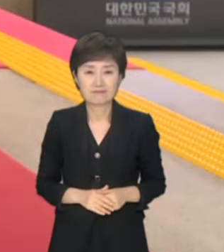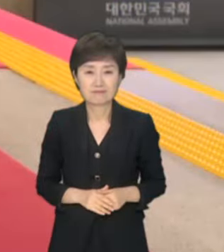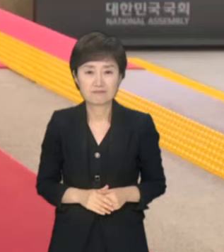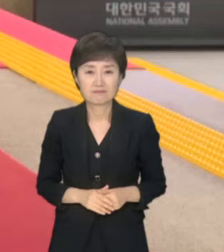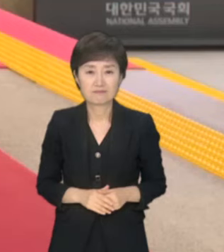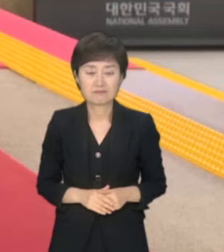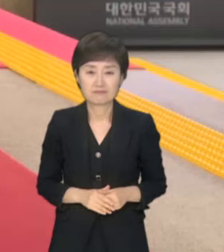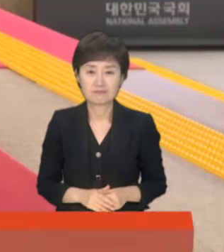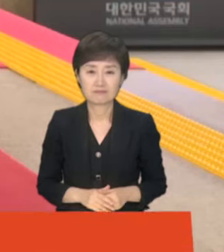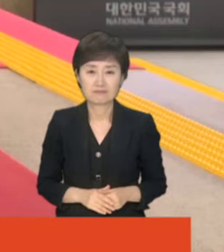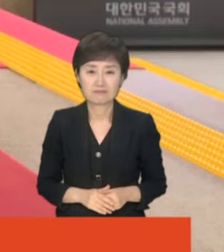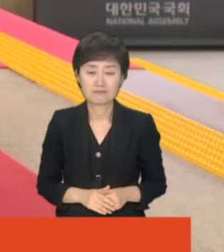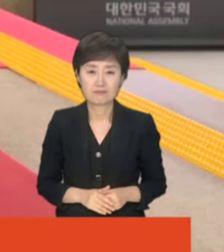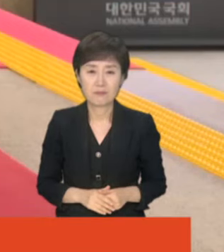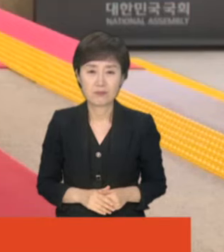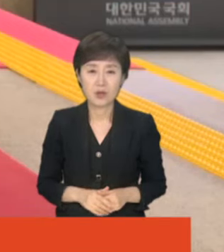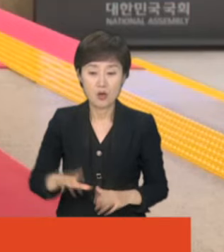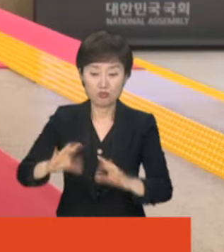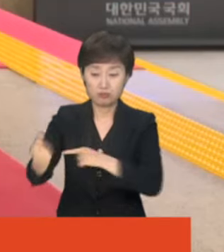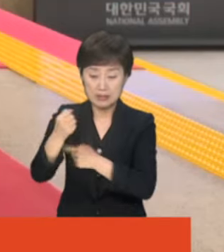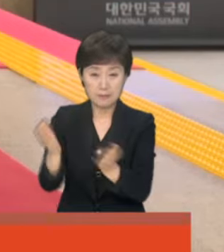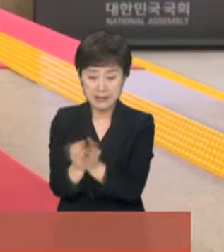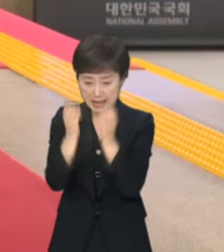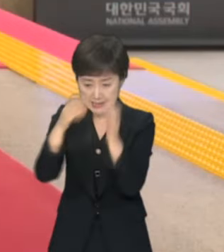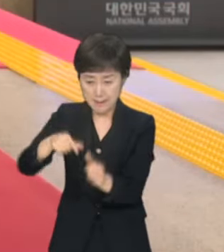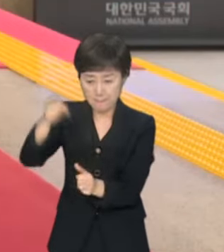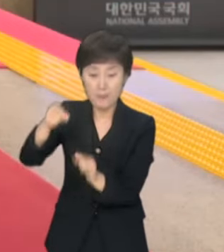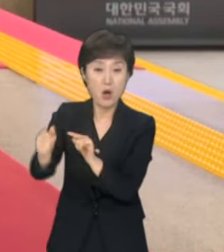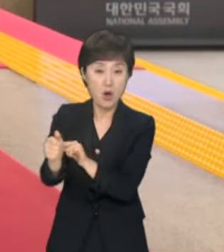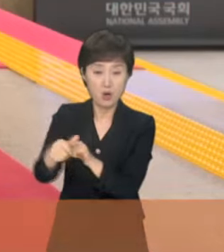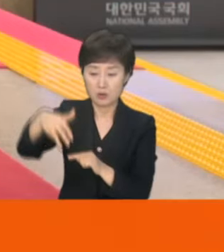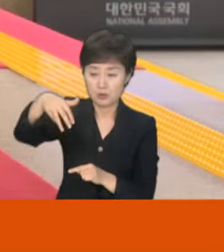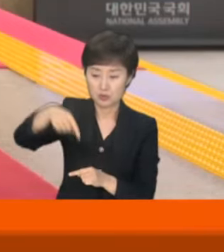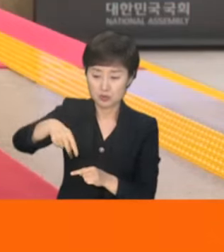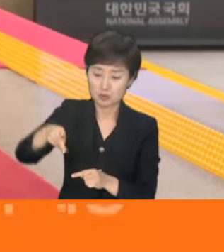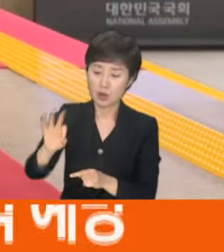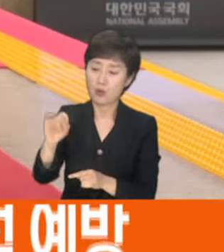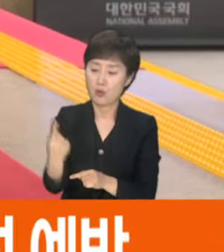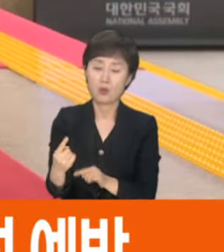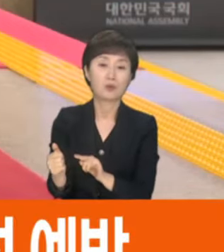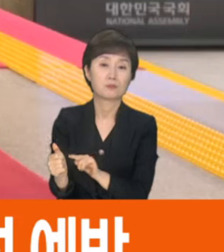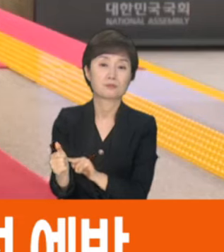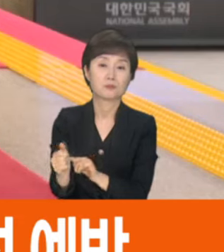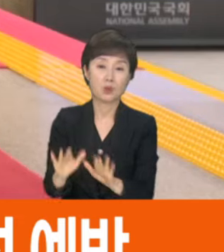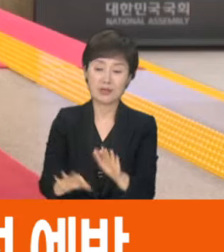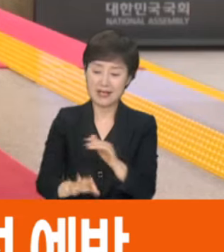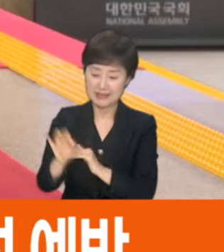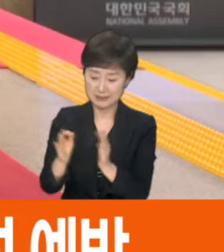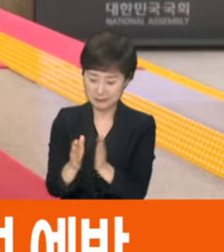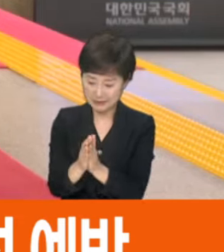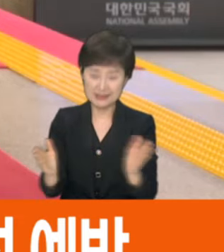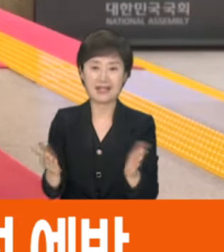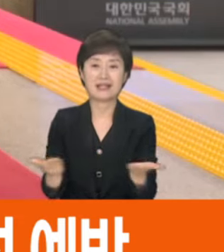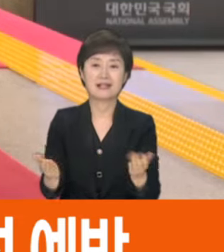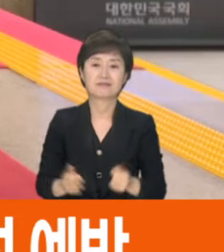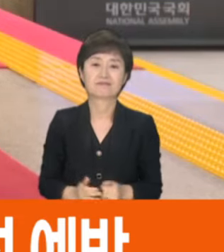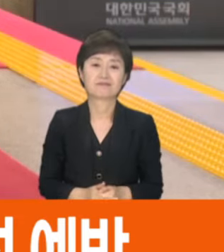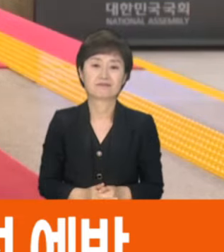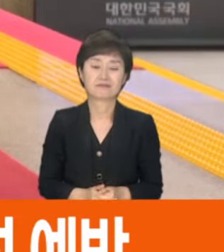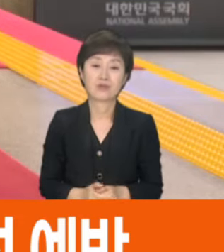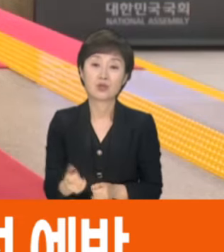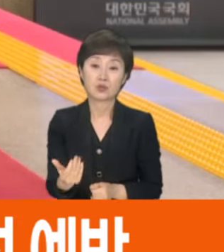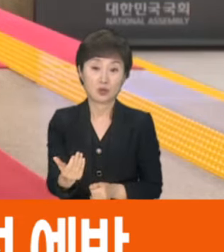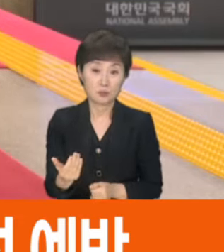네, 국회 나와 있습니다. 말씀하신 대로 국민의힘의 새 원내대표 추경호 의원이죠. 오늘 첫 출근길에 올랐습니다. 조금